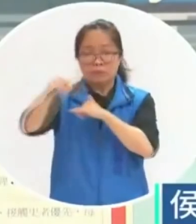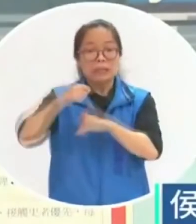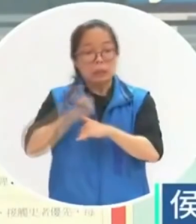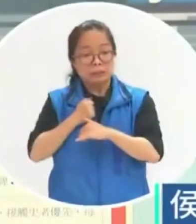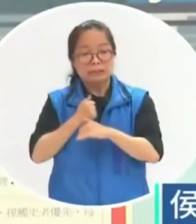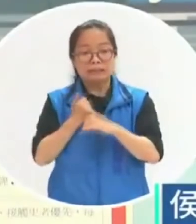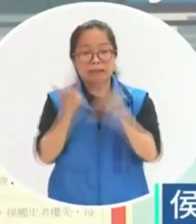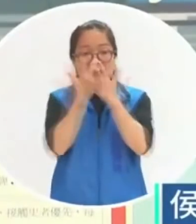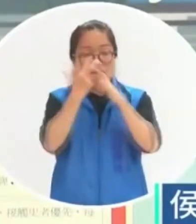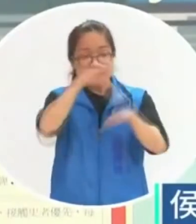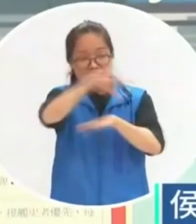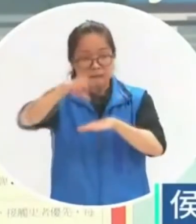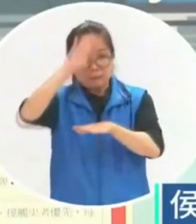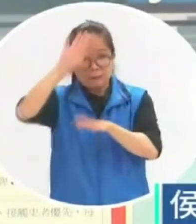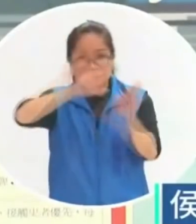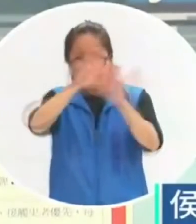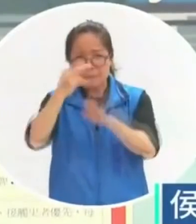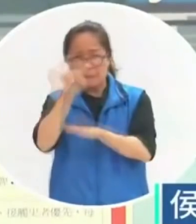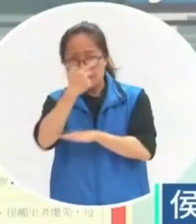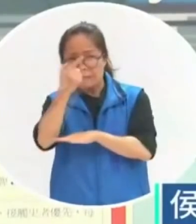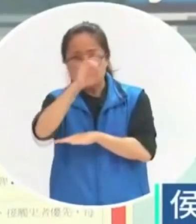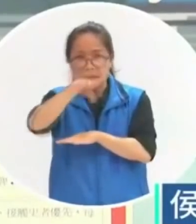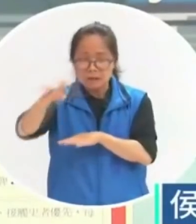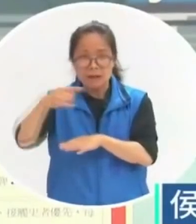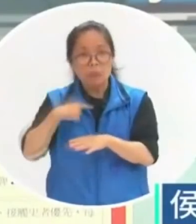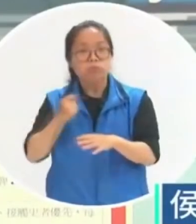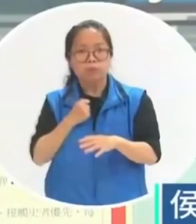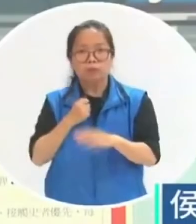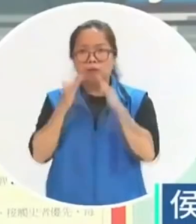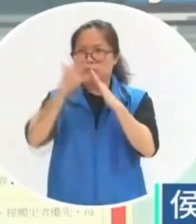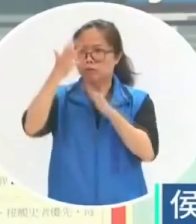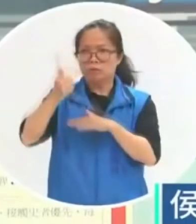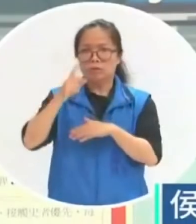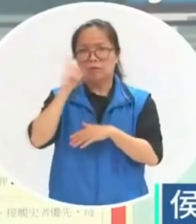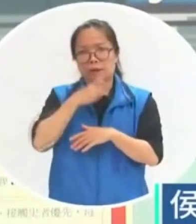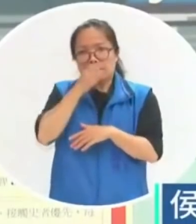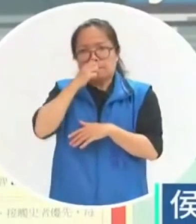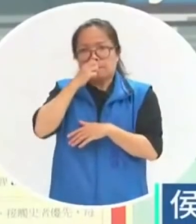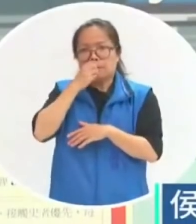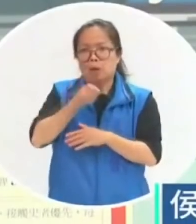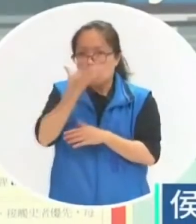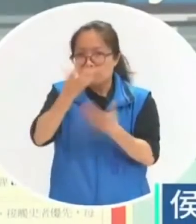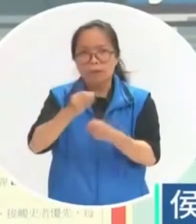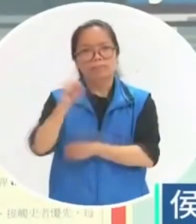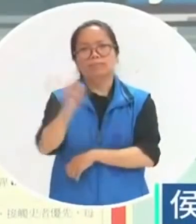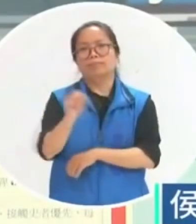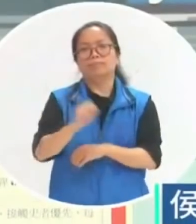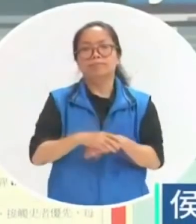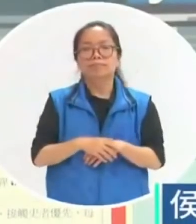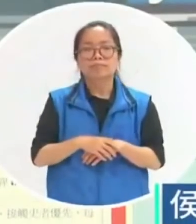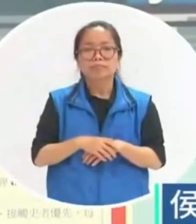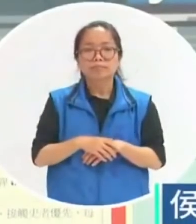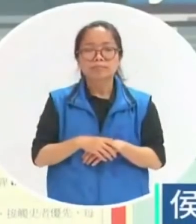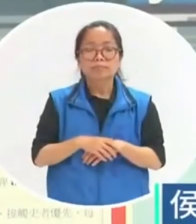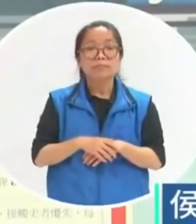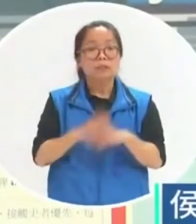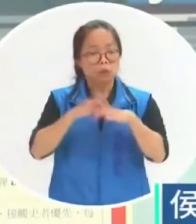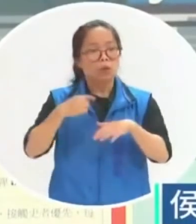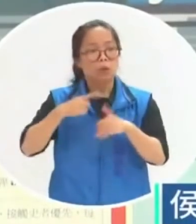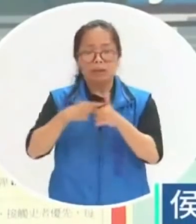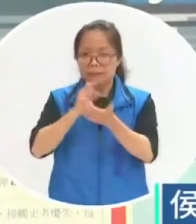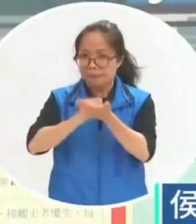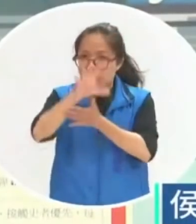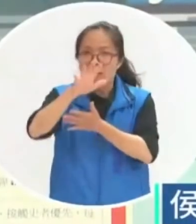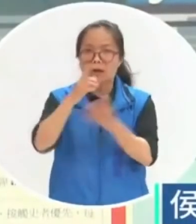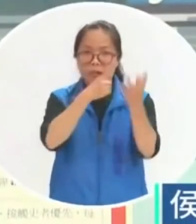北市现在疫情状况如何，市长没有理由不把这个数据公布。所以我先报告